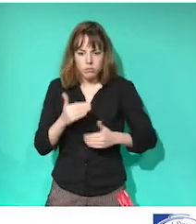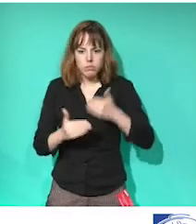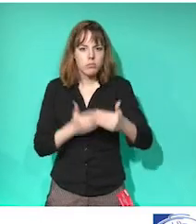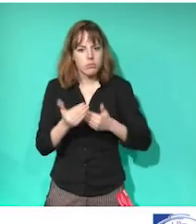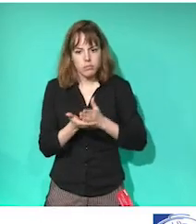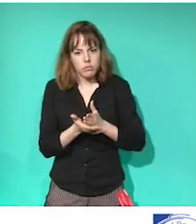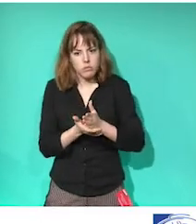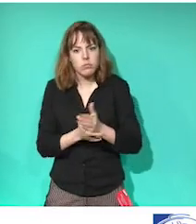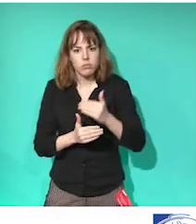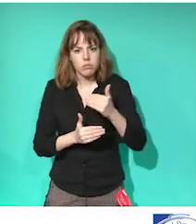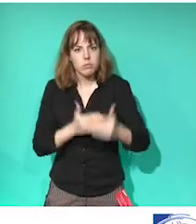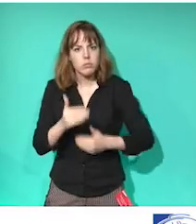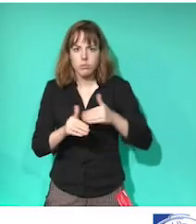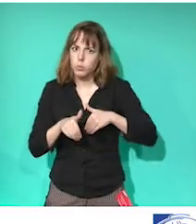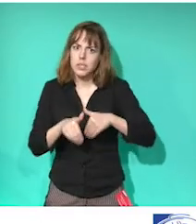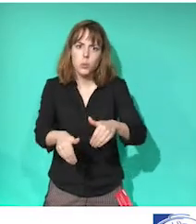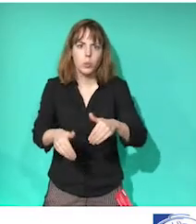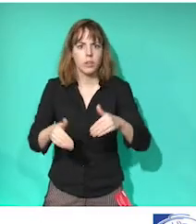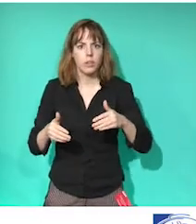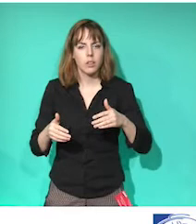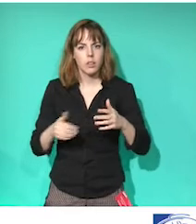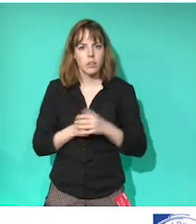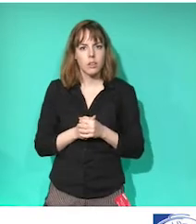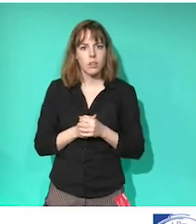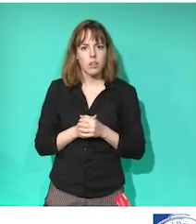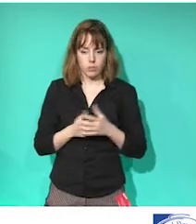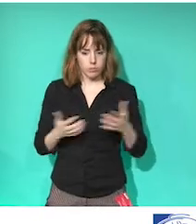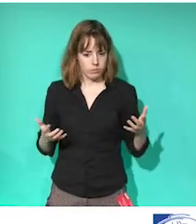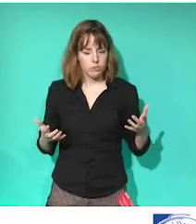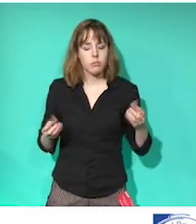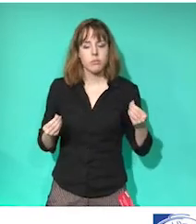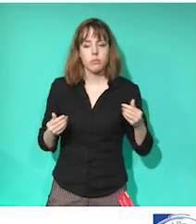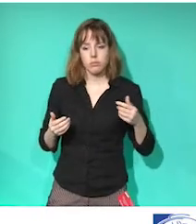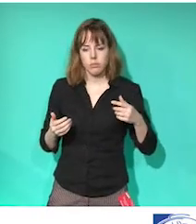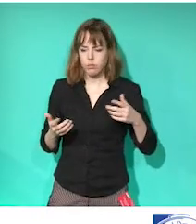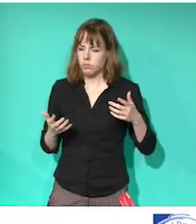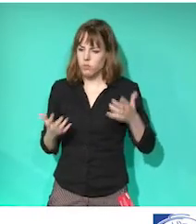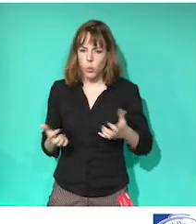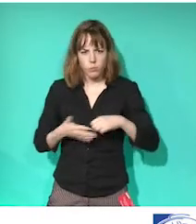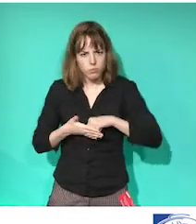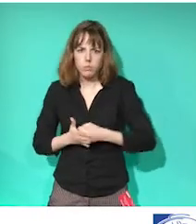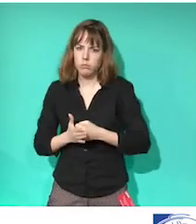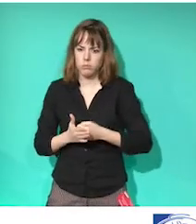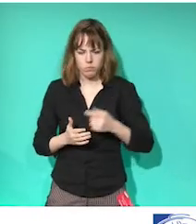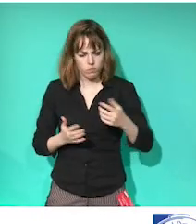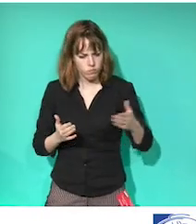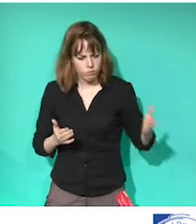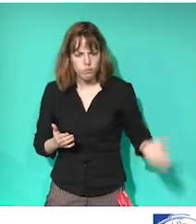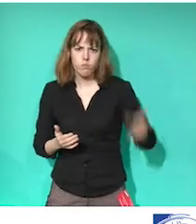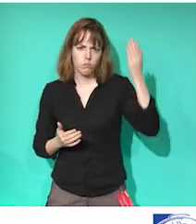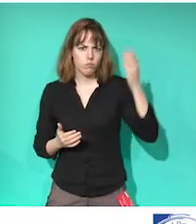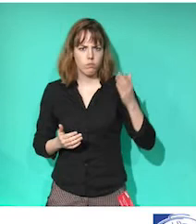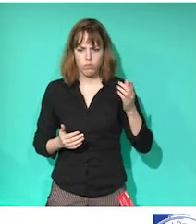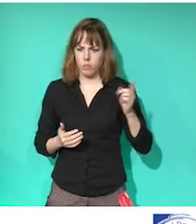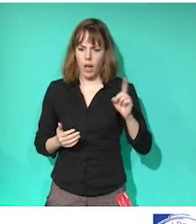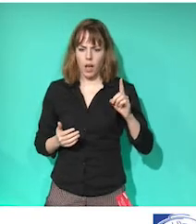marche, mais à chaque fois, notre force nous amène à être encore plus exigeante, plus ambitieuse, ne plus supporter ce que